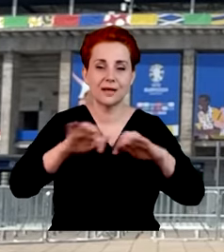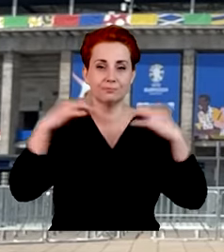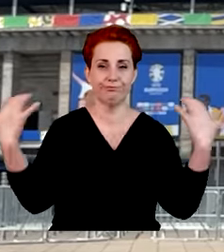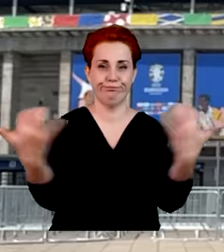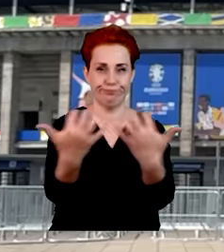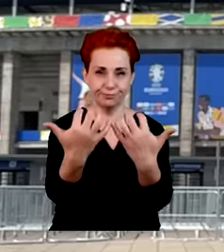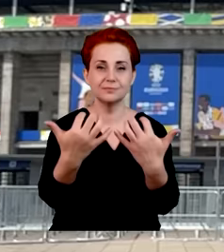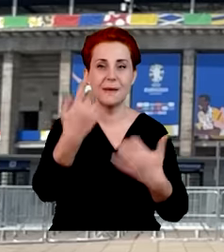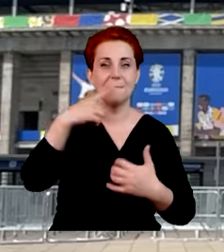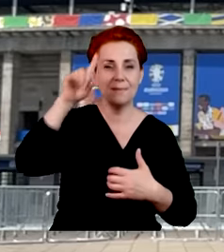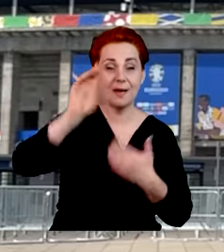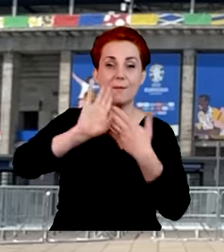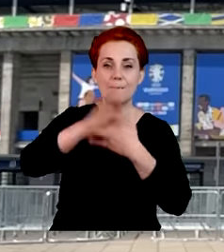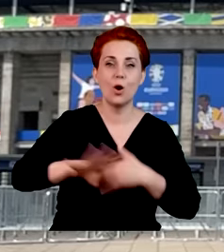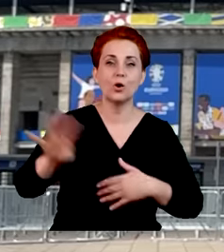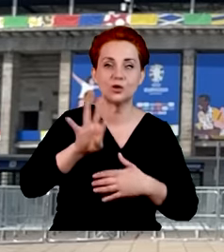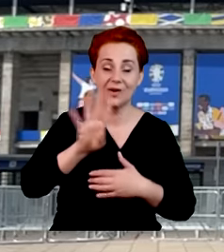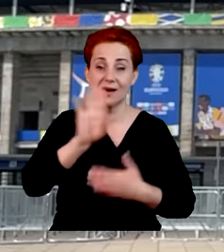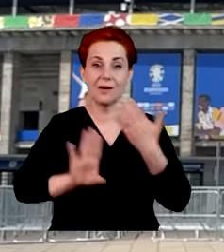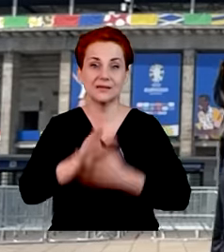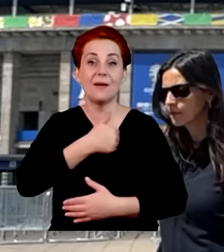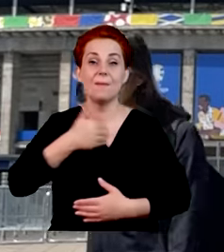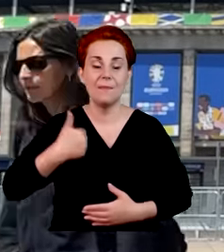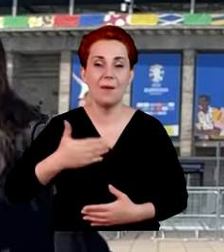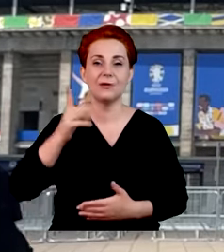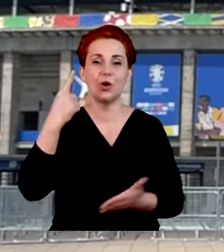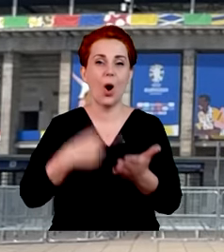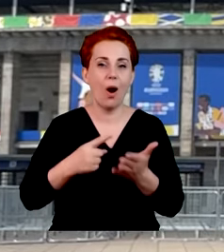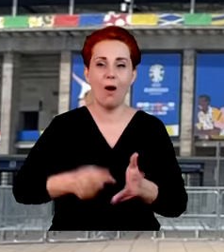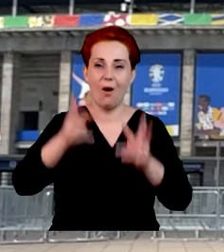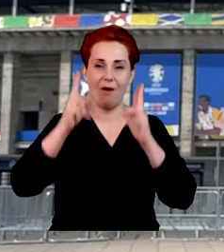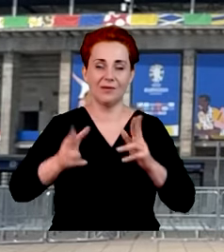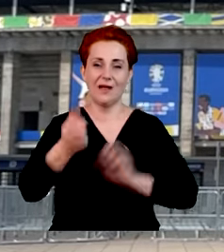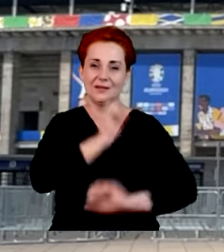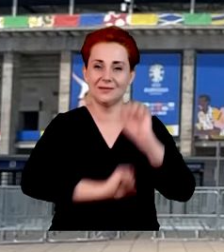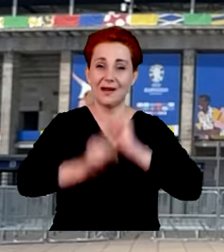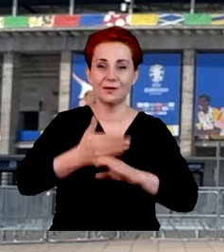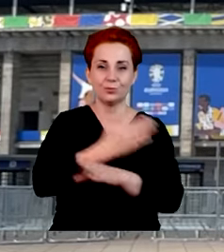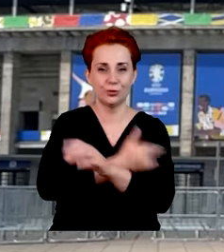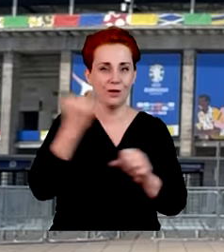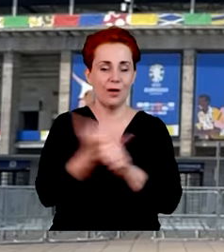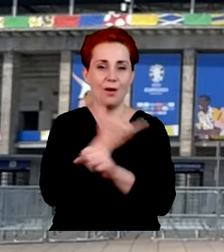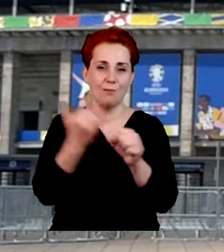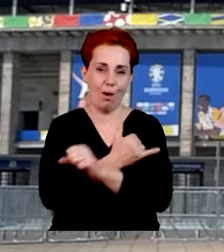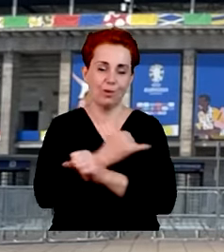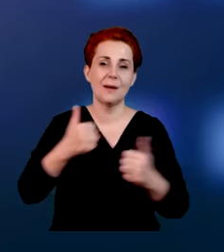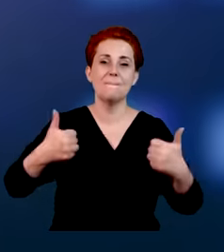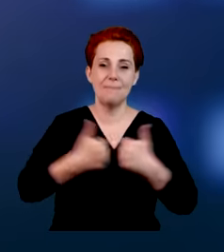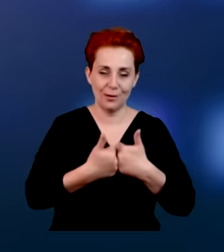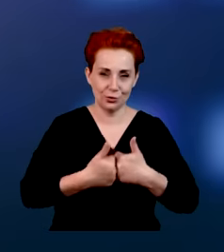po godzinie 16:00 reprezentacja Polski rozpocznie ostatni oficjalny trening przed piątkowym starciem z reprezentacją